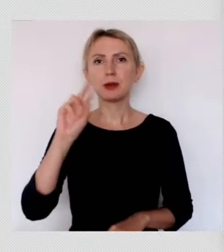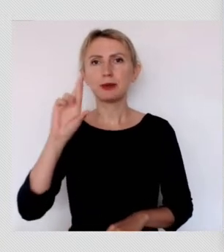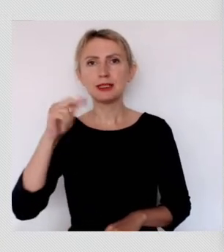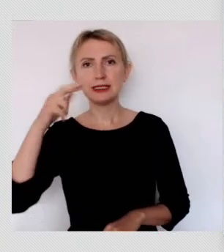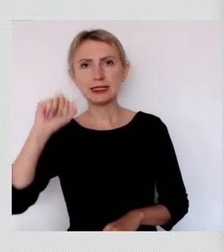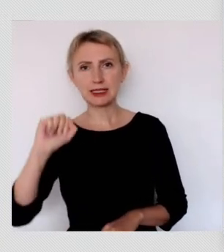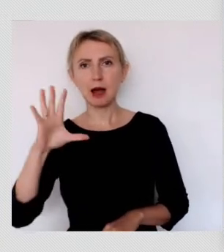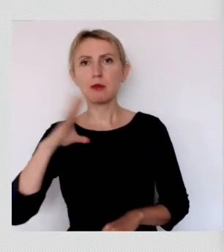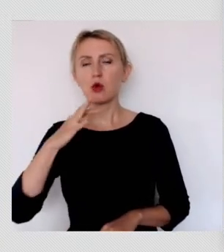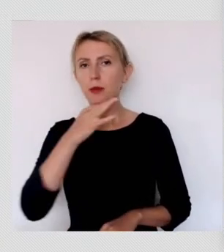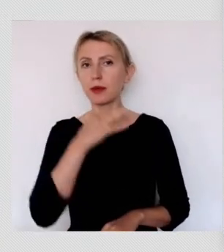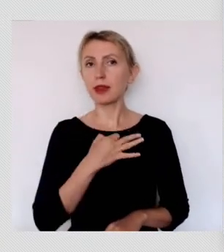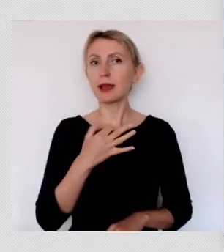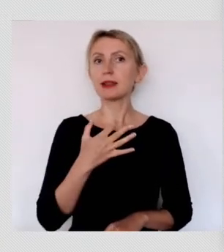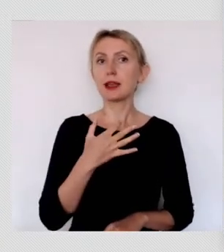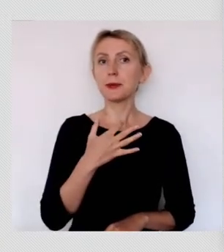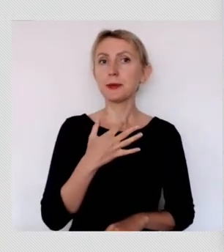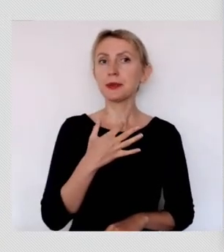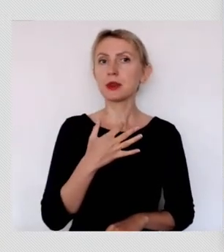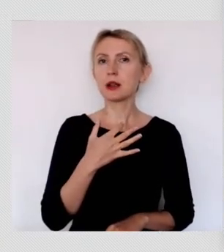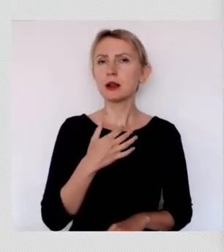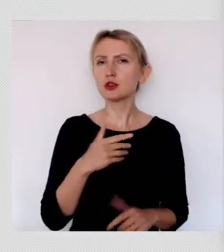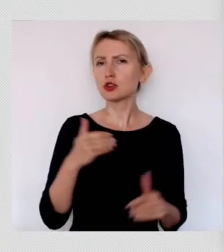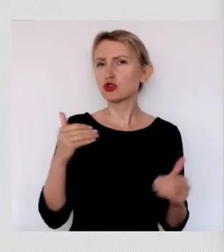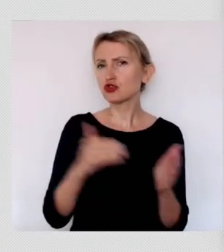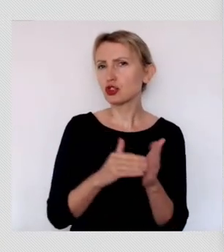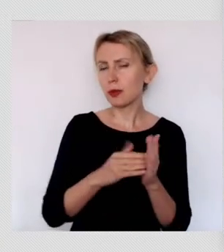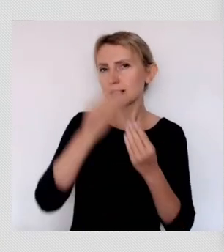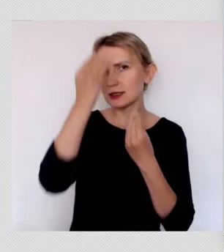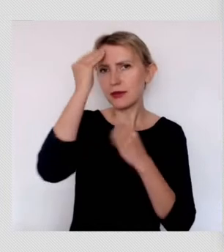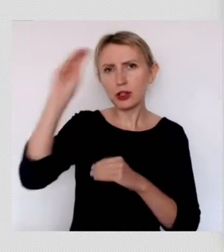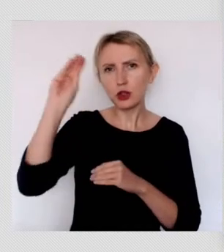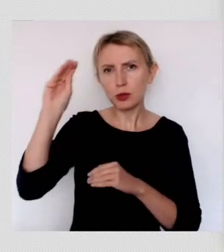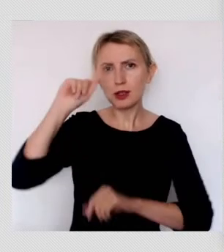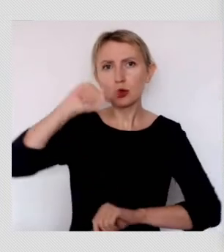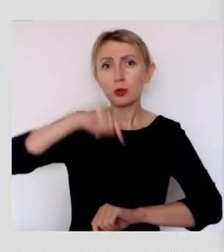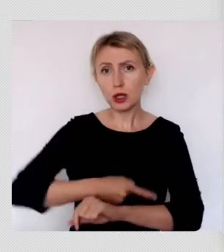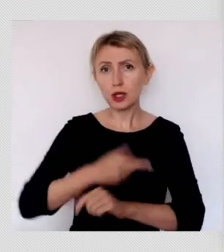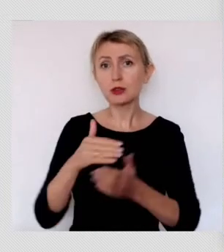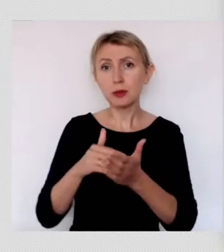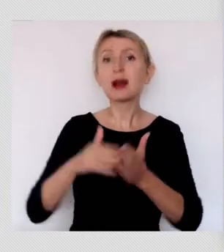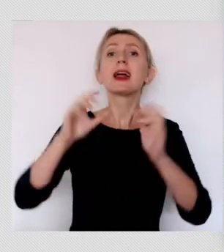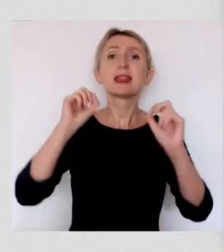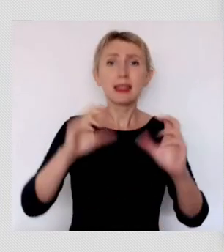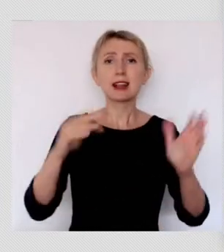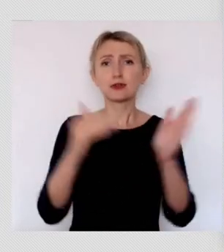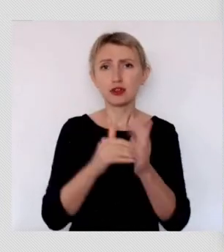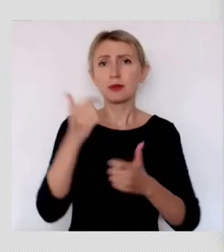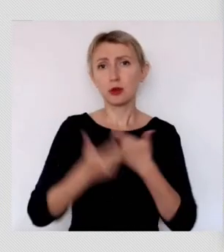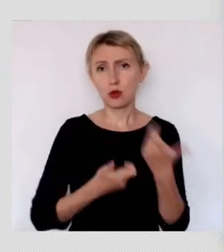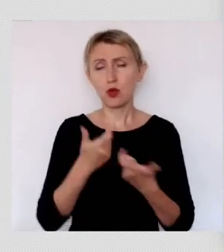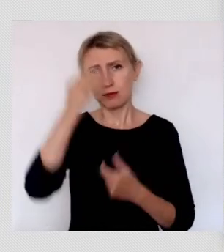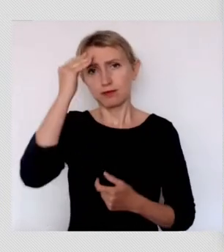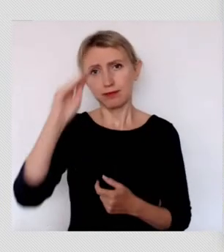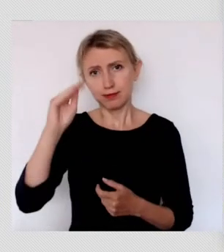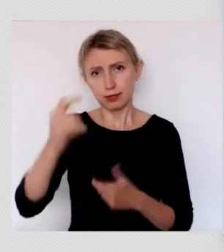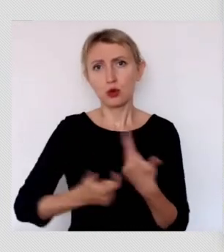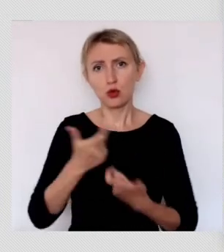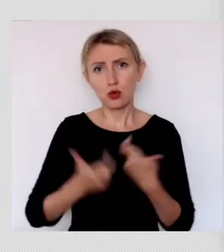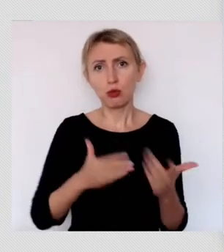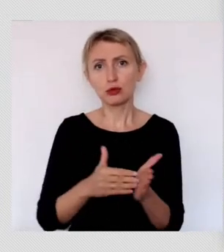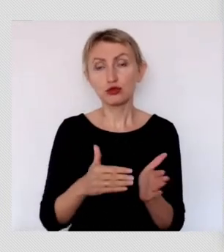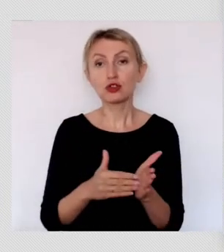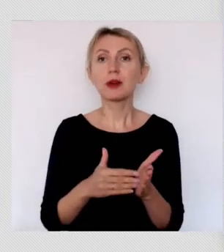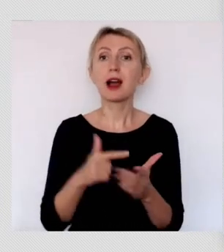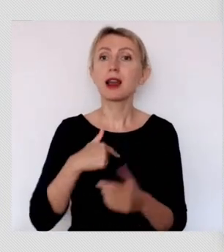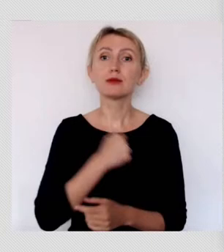pytanie, czy należy składać zawiadomienia do prokuratury. Tak, proszę państwa, należy te zawiadomienia składać. I oczywiście